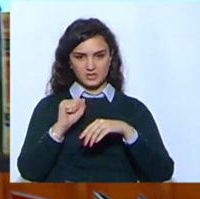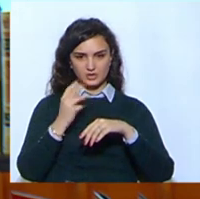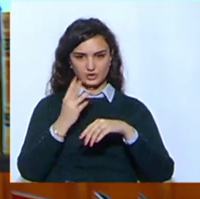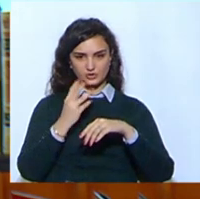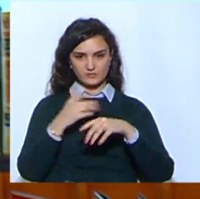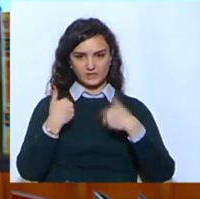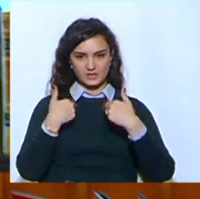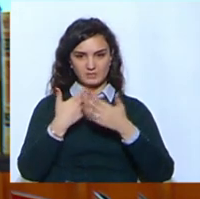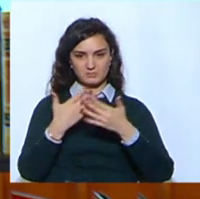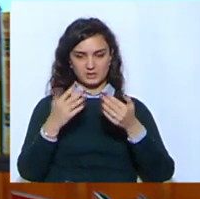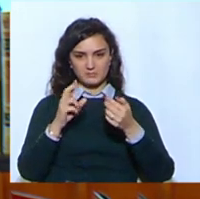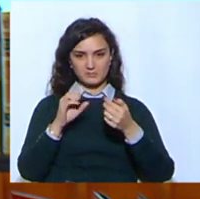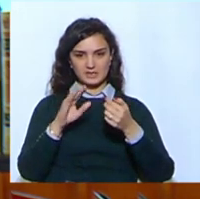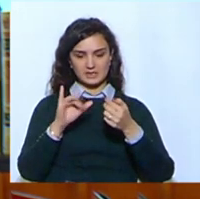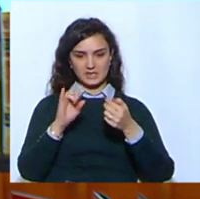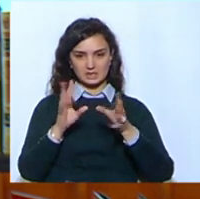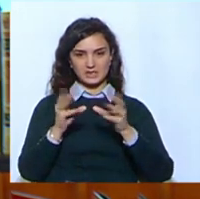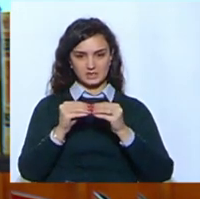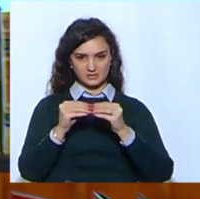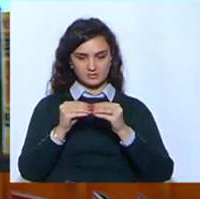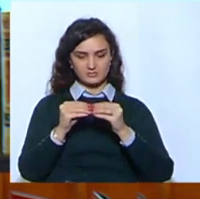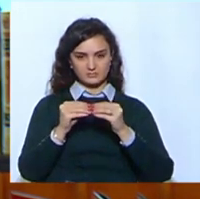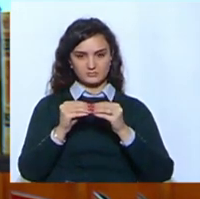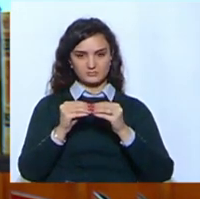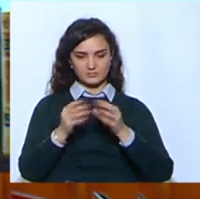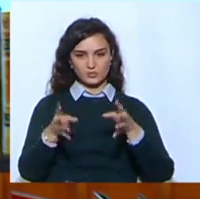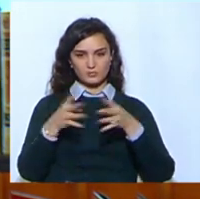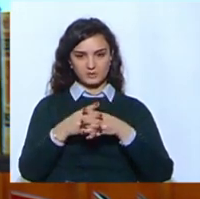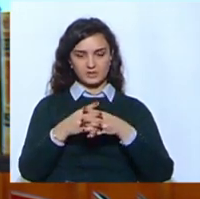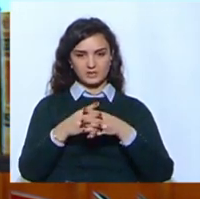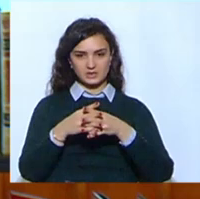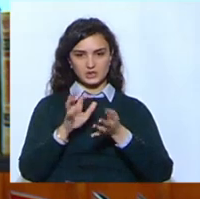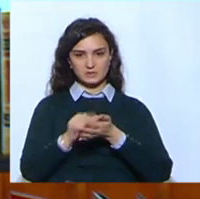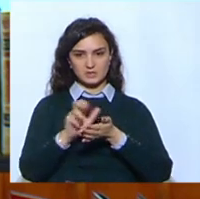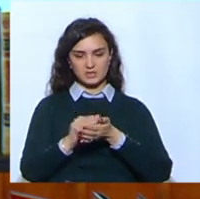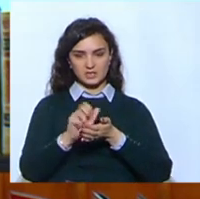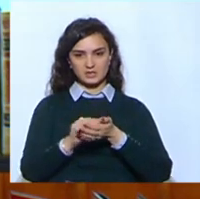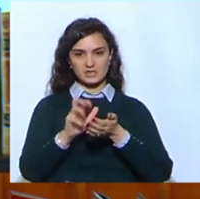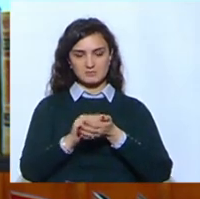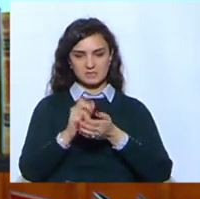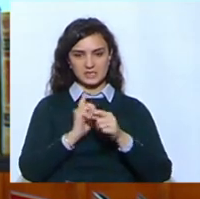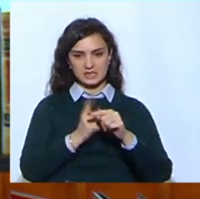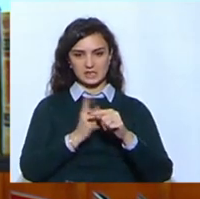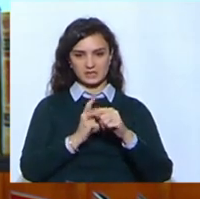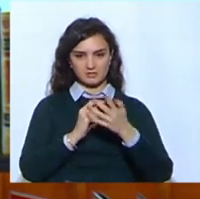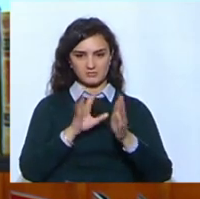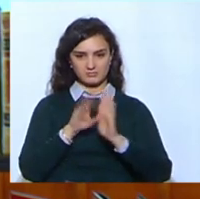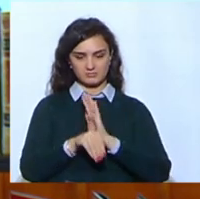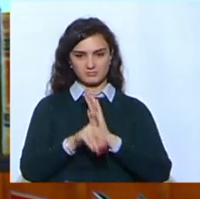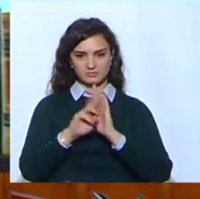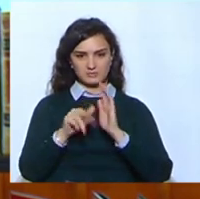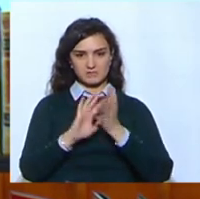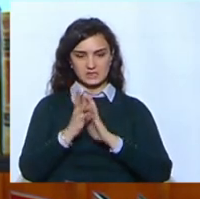და ბეტაინთან ერთად, რომელიც ასევე არის ჭარხალში, კომბინაციაში ისპანახთან, რომელიც არის რკინის წყარო